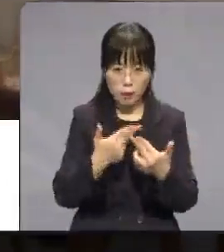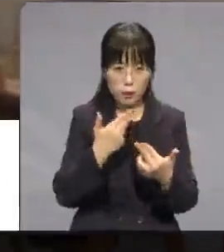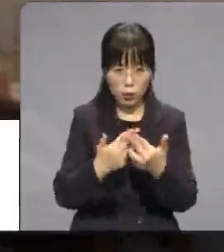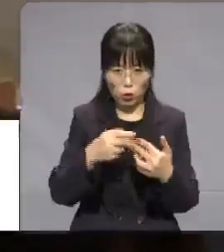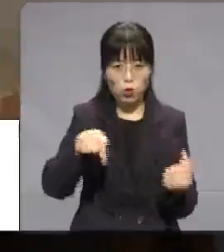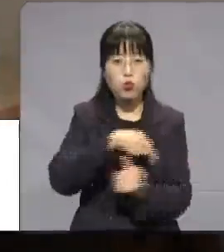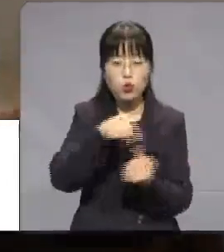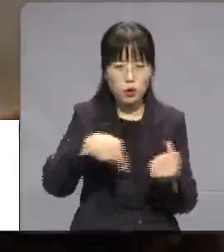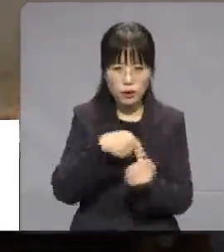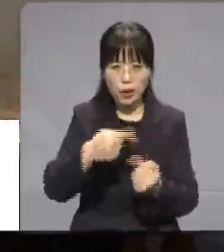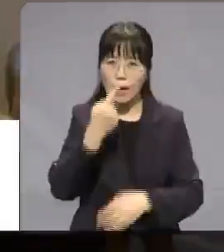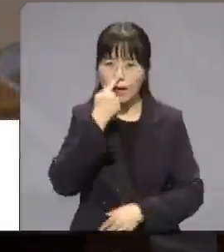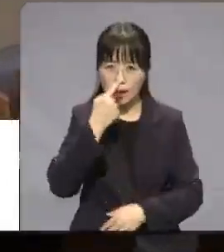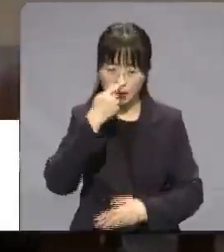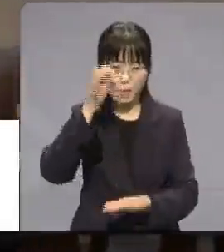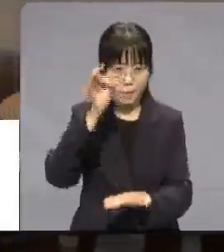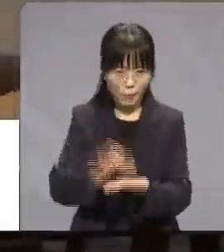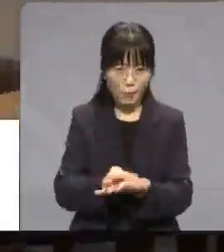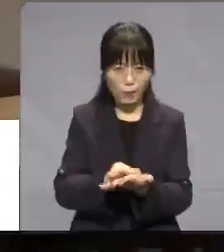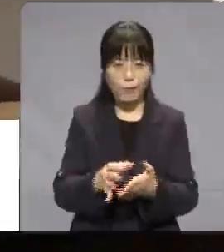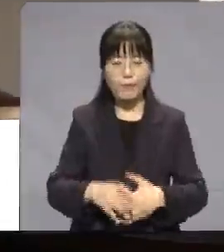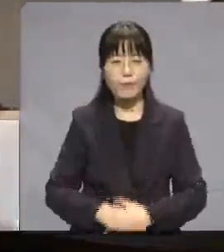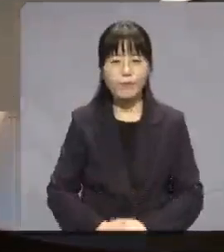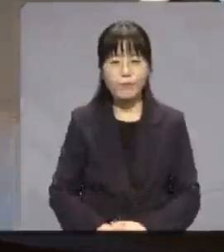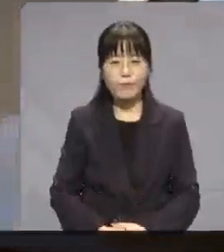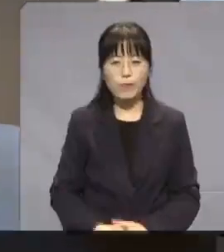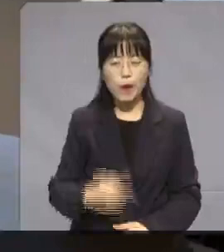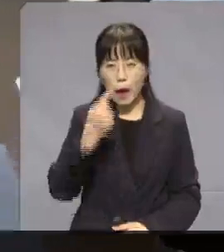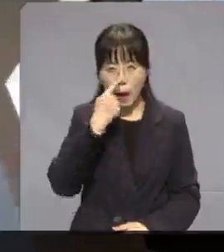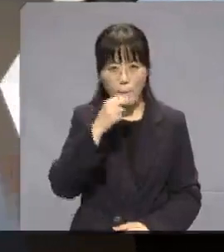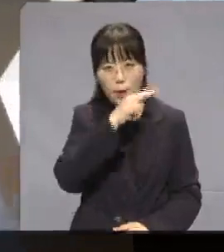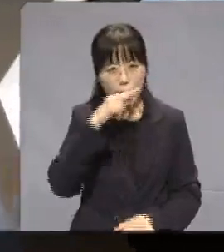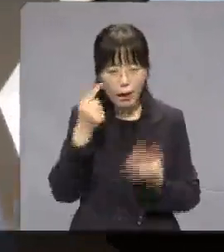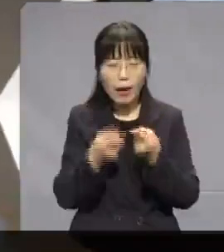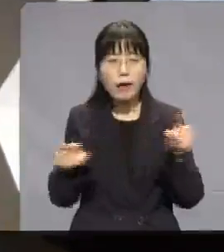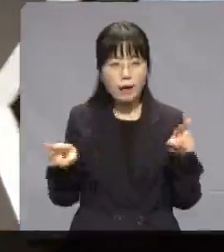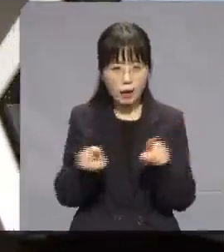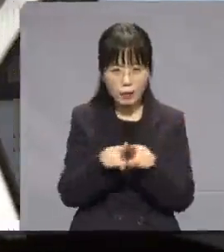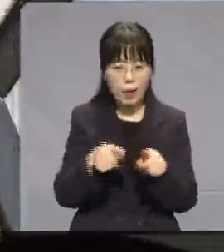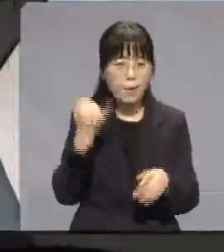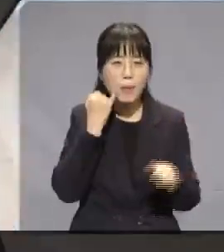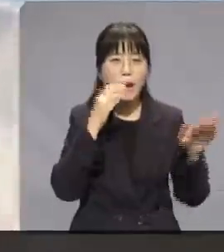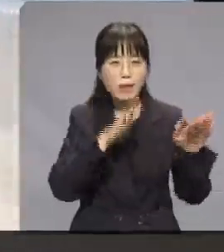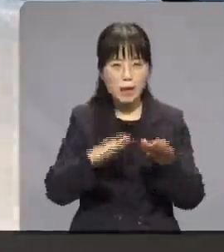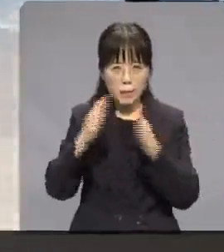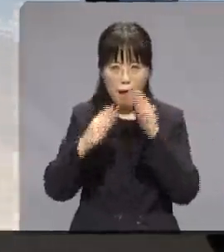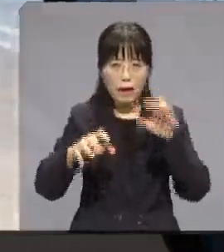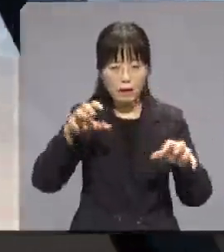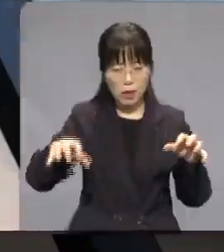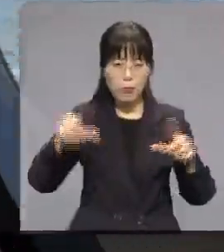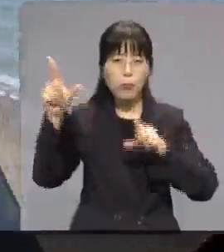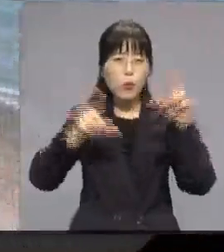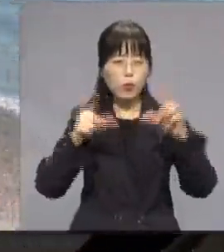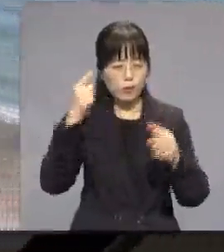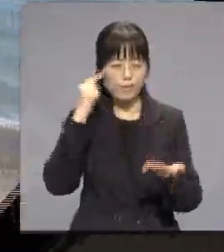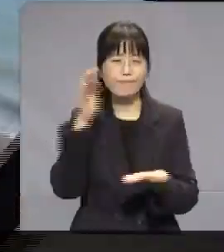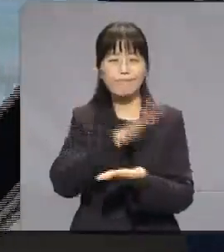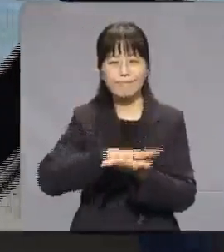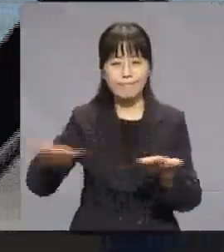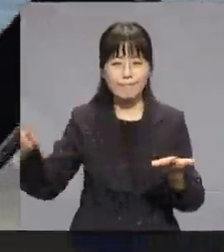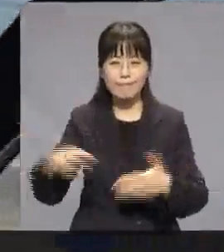마을협동조합에서 운영해 차값도 저렴한 편인데요. 커피향과 함께하는 바다마을의 모습은